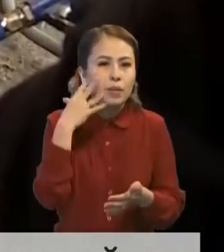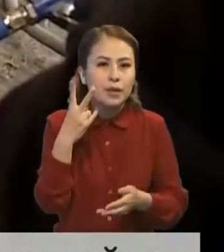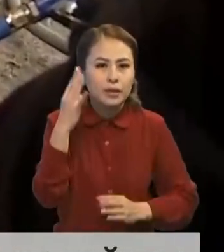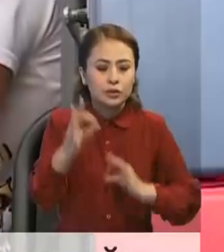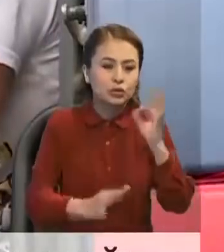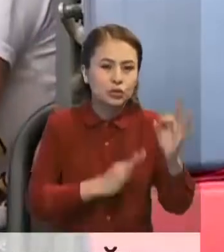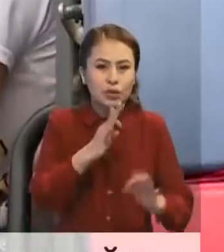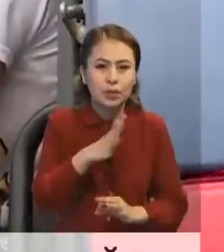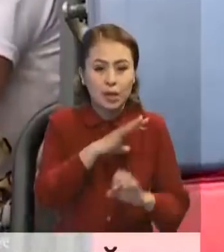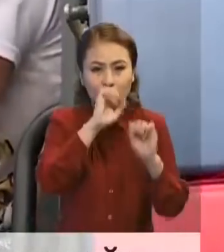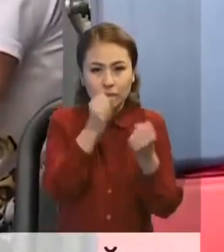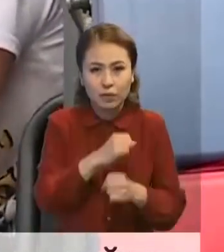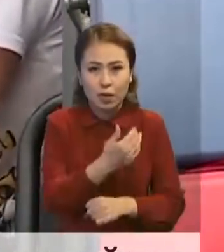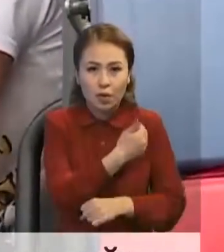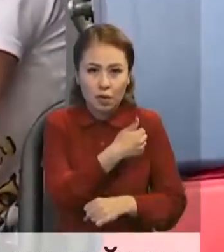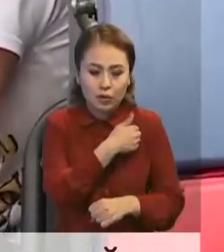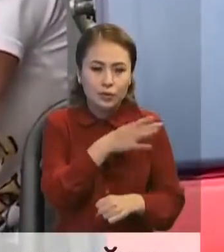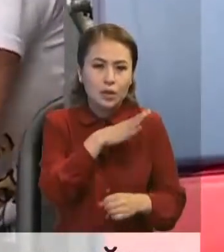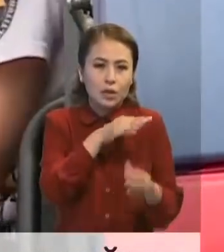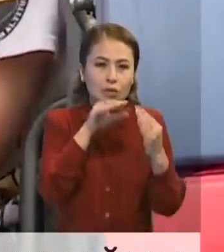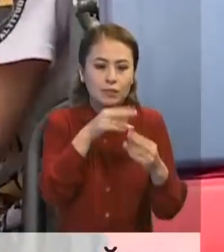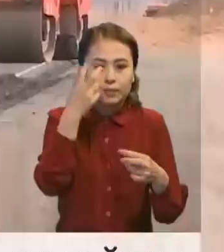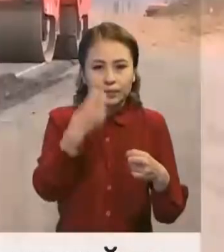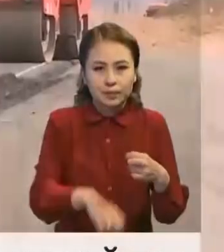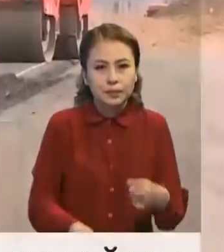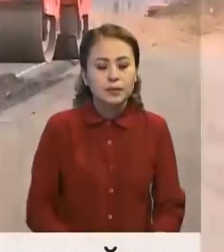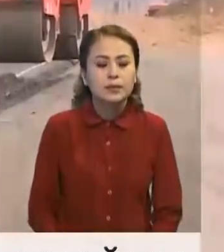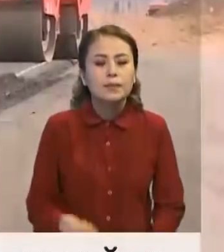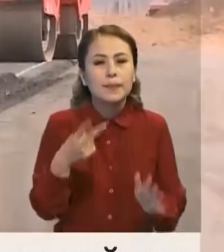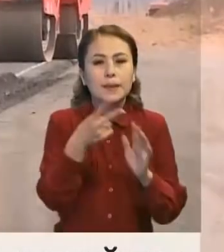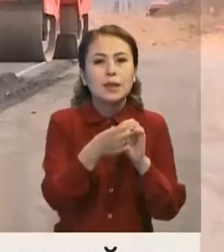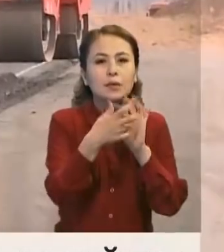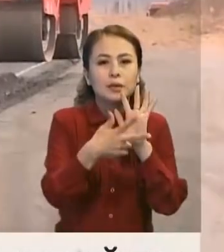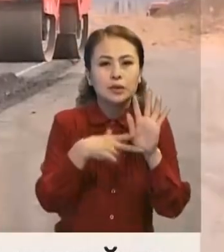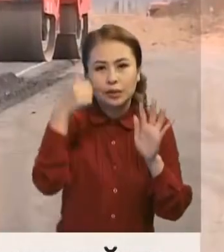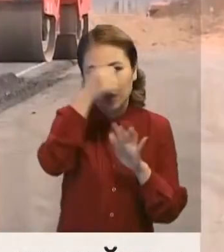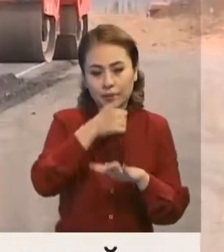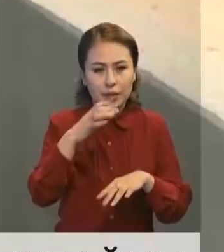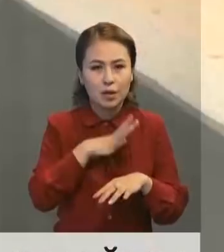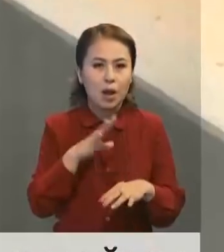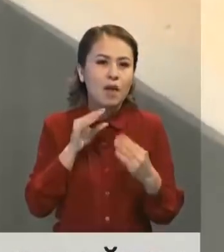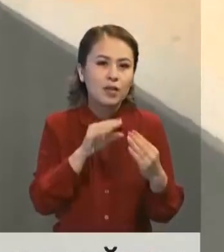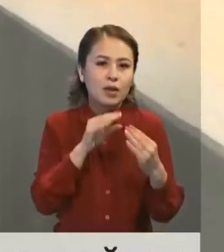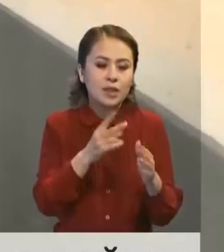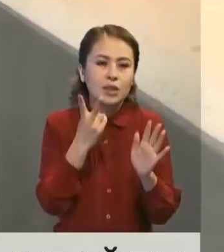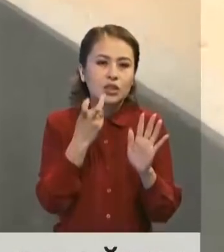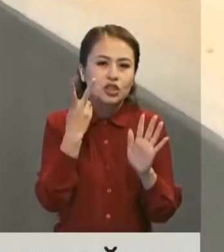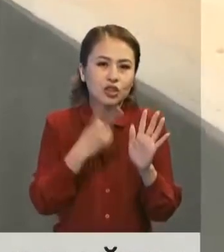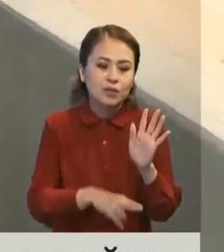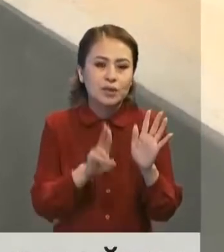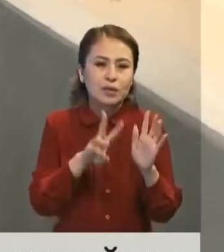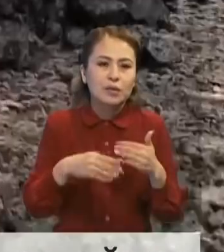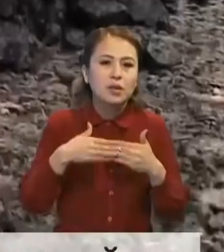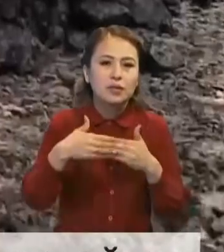кетеміз. Жылдам жүрейін десең, көліктің бір жерін бұзып аласың. 2018 жылдан бері аталған автомагистральдың 278 километр